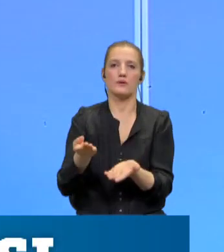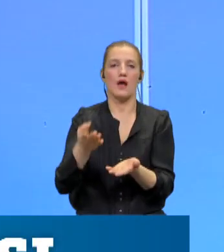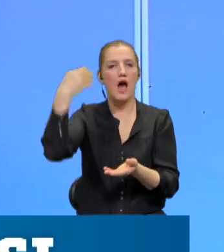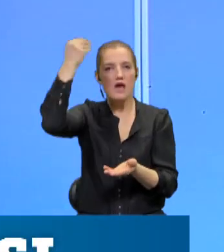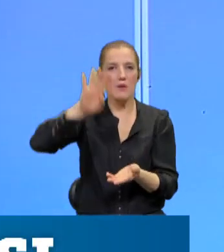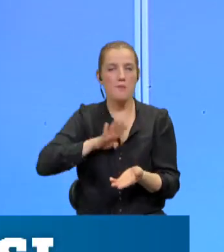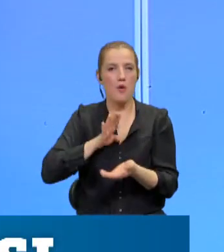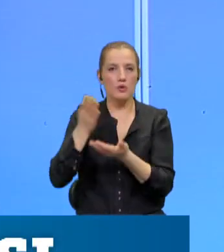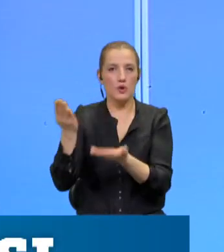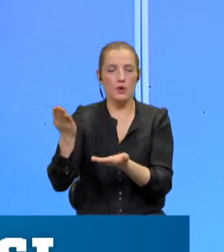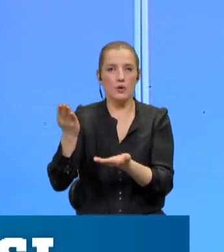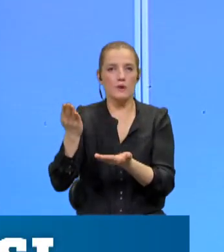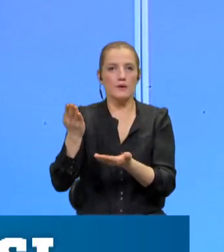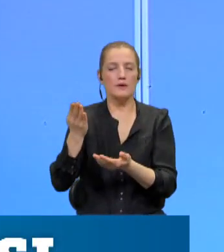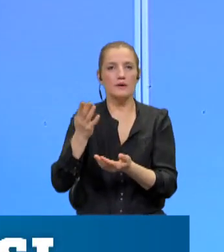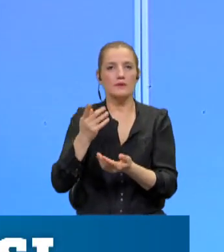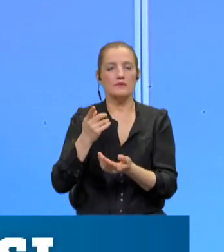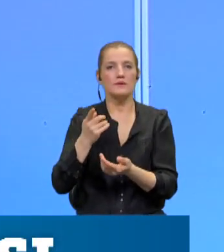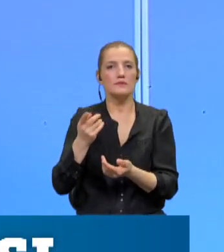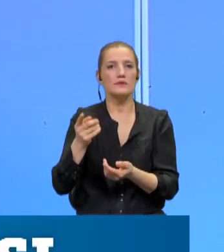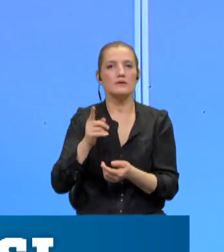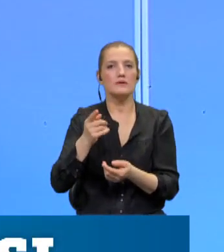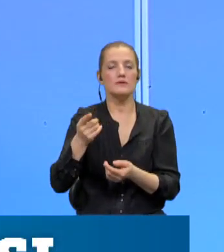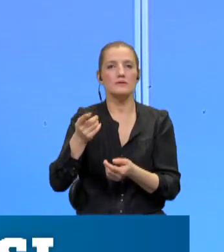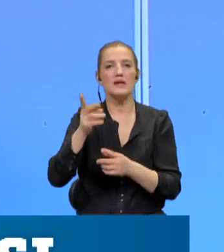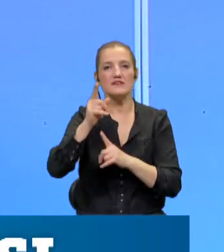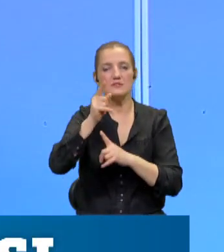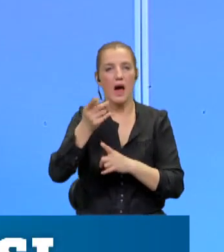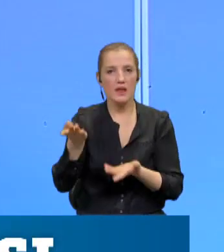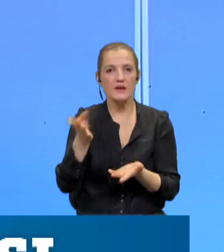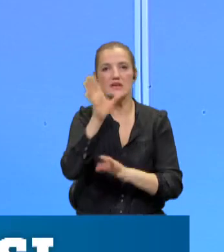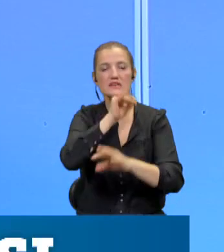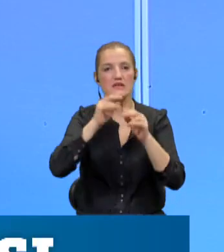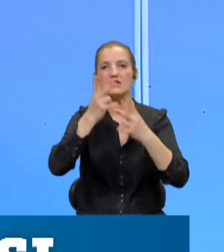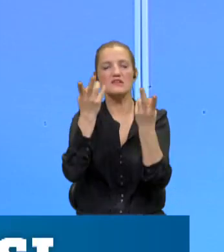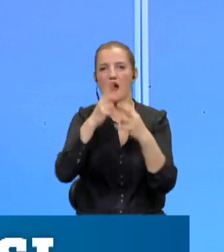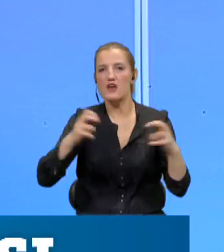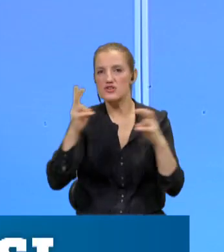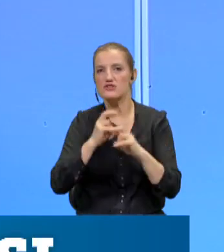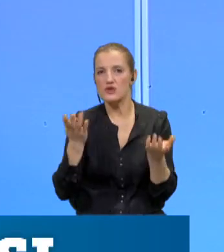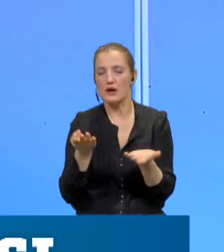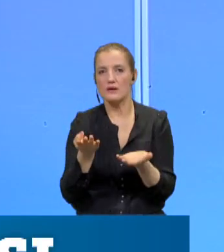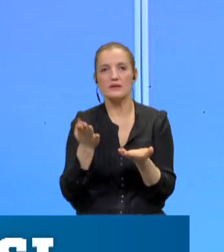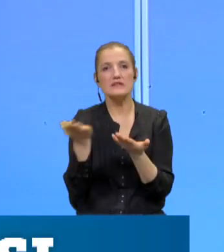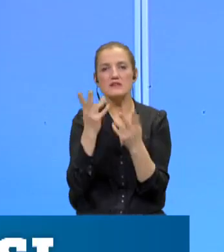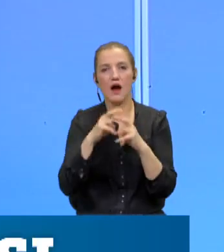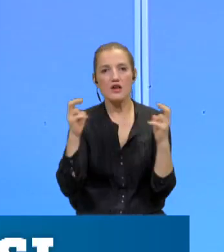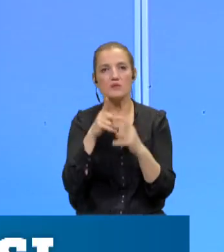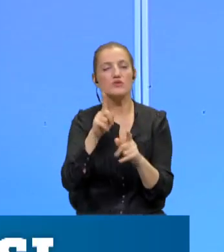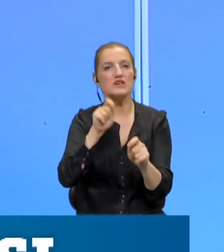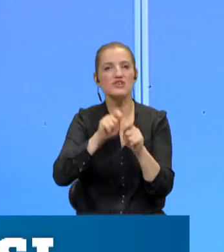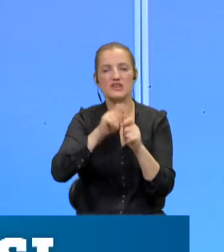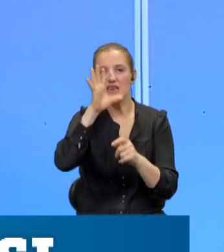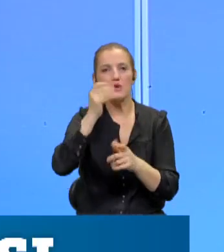Ekrem imamoğlu'nun istihbarat örgütünü var Allah aşkına bana nasıl araştırsın nasıl araştırsın Bu iş